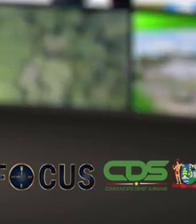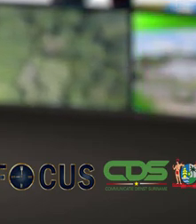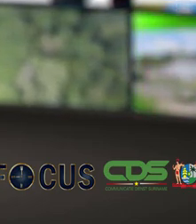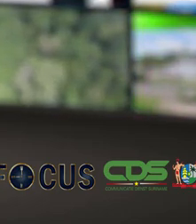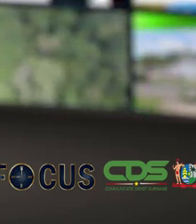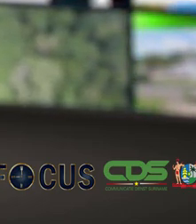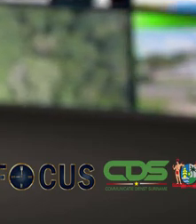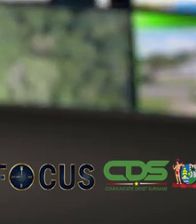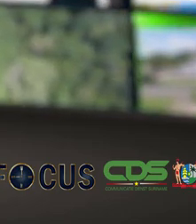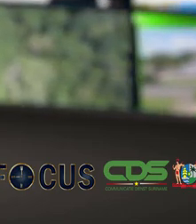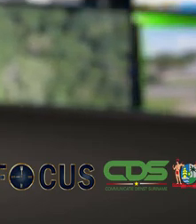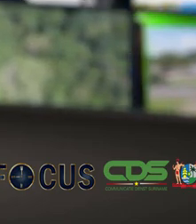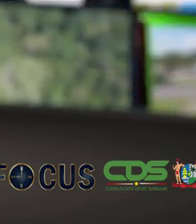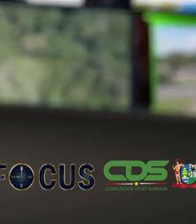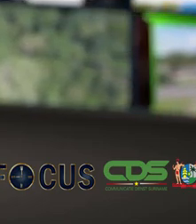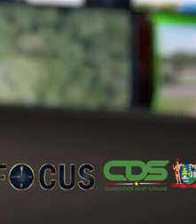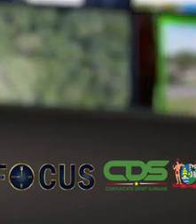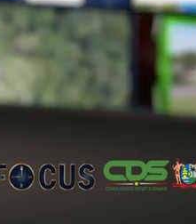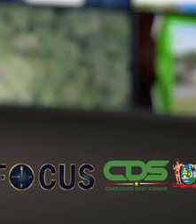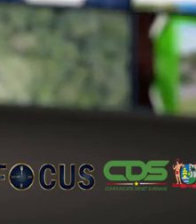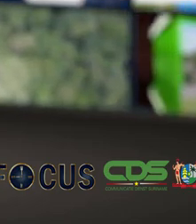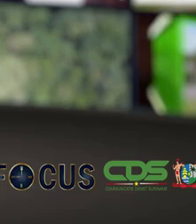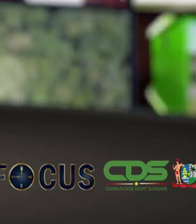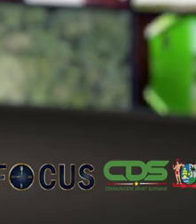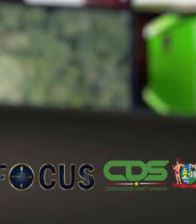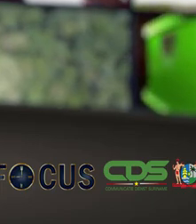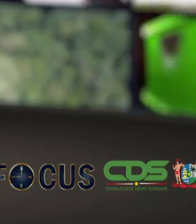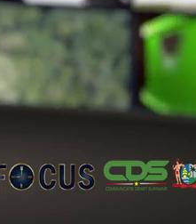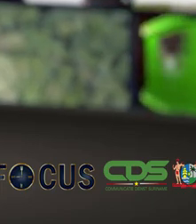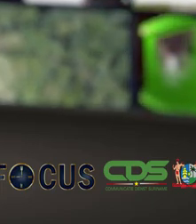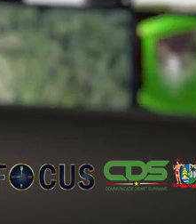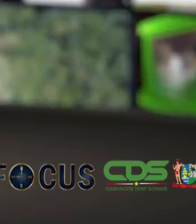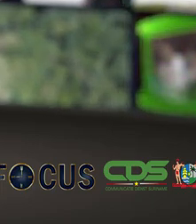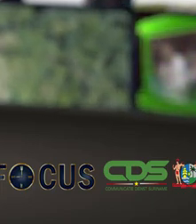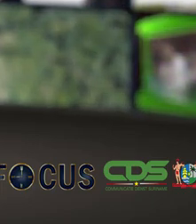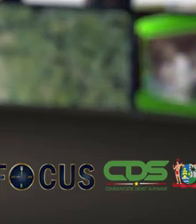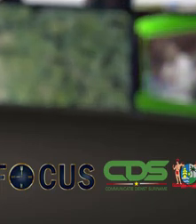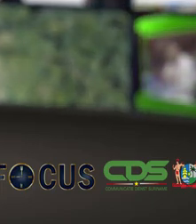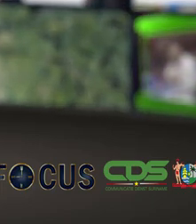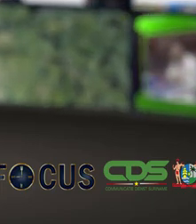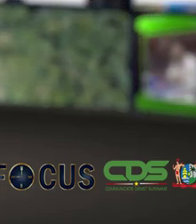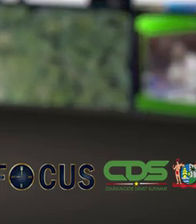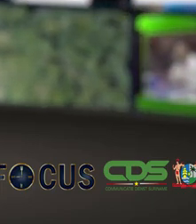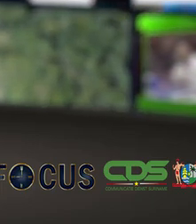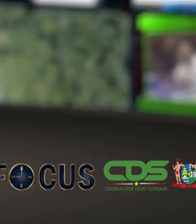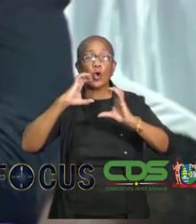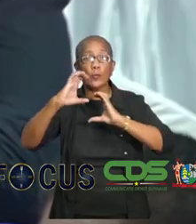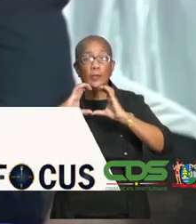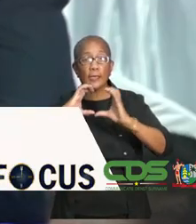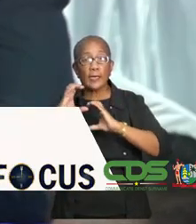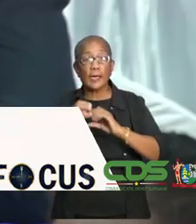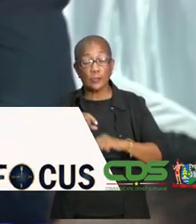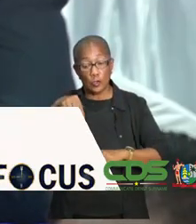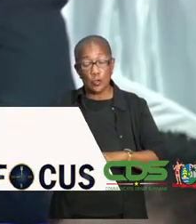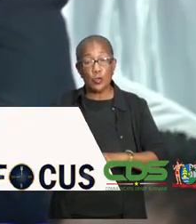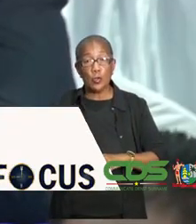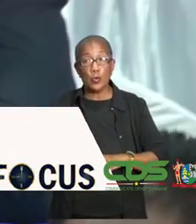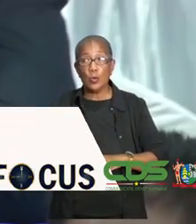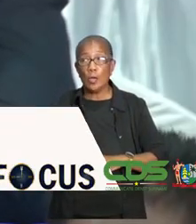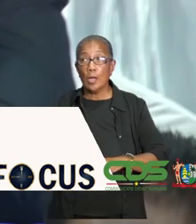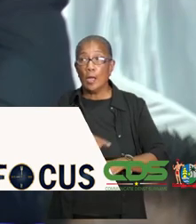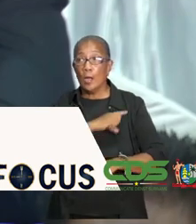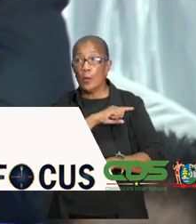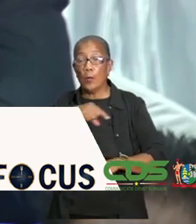maandag 24 mei ging minister Ammar Ramadien van Volksgezondheid in op de actuele zaken. Op dit moment hebben wij